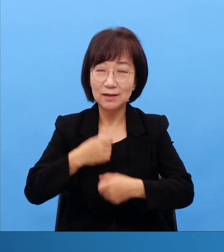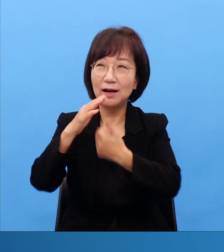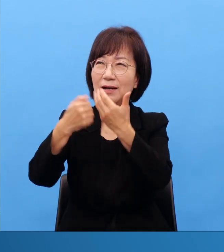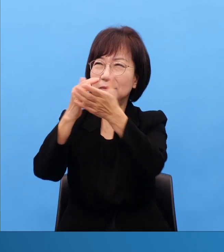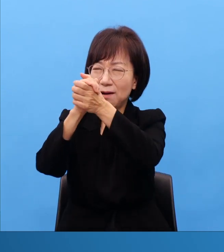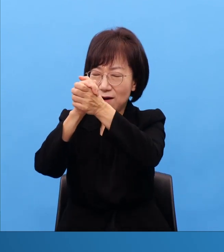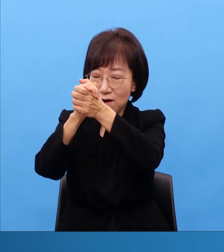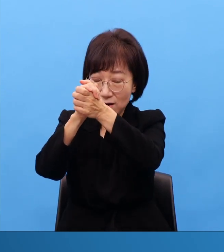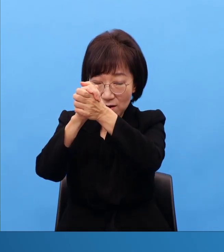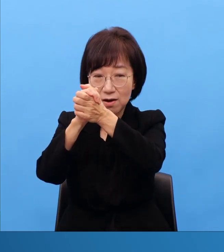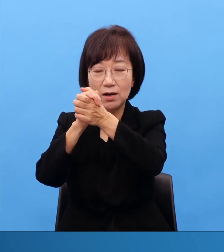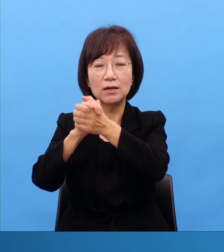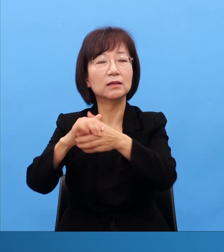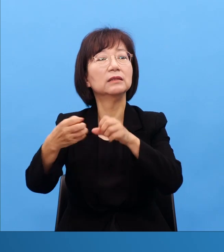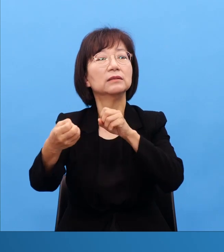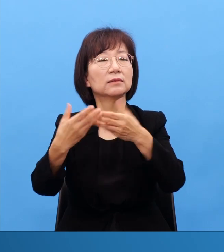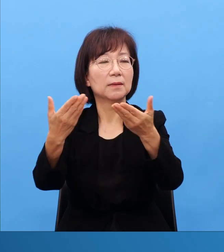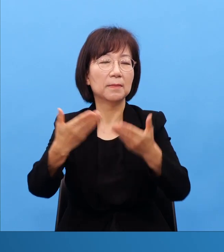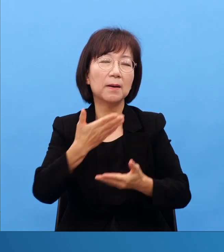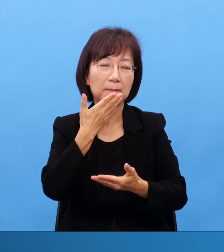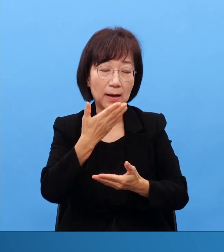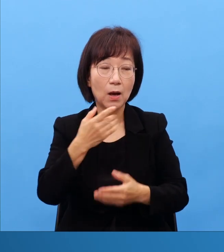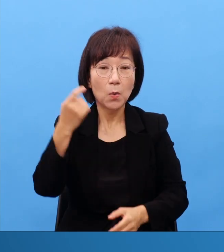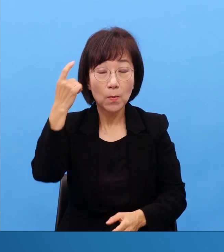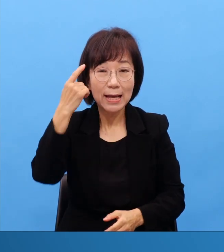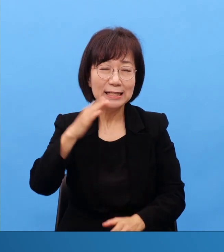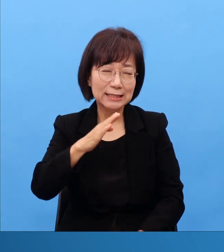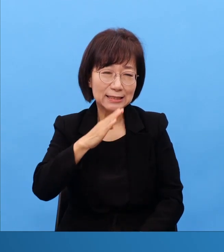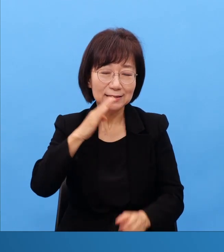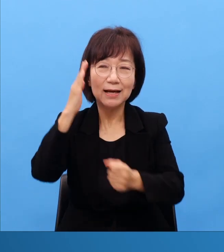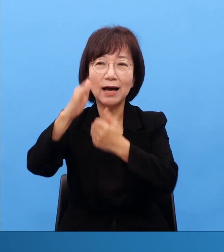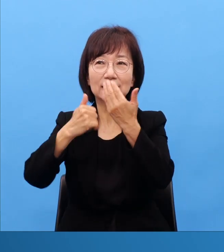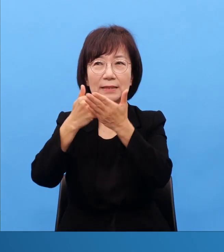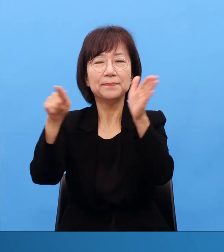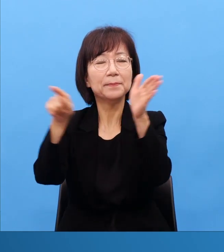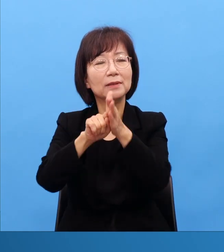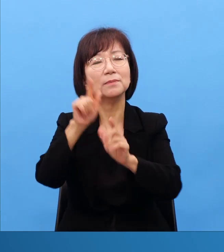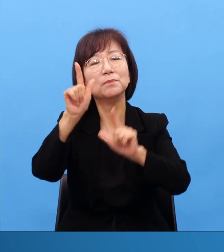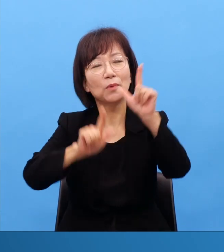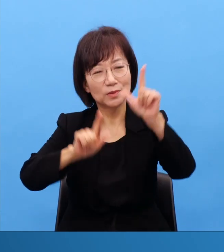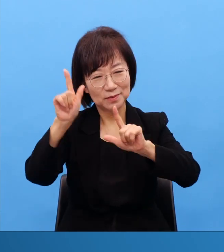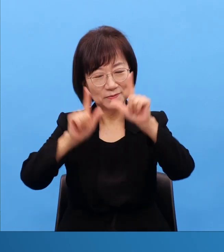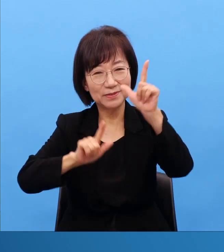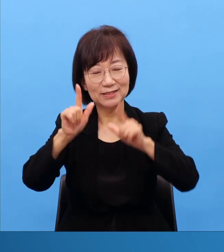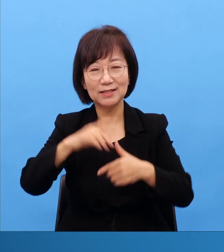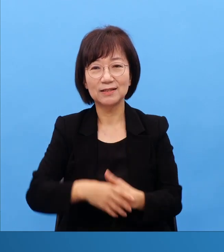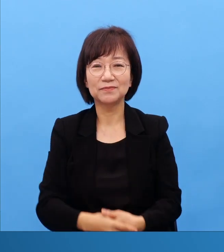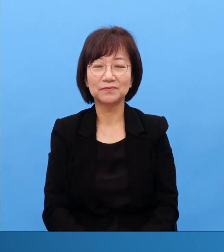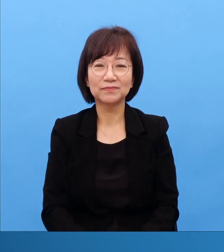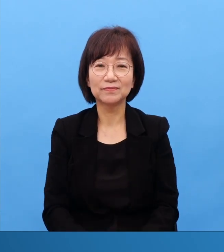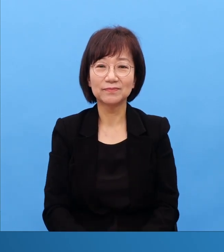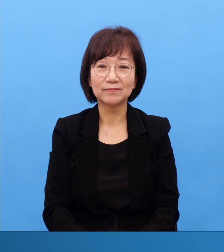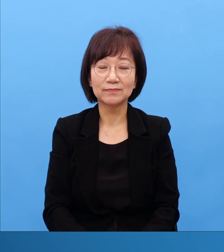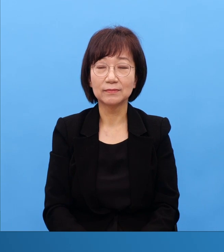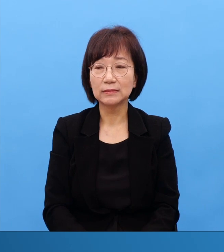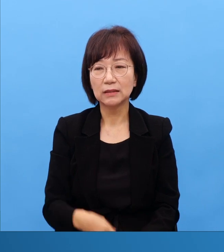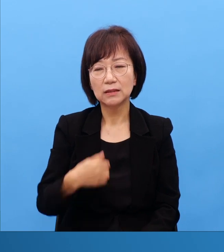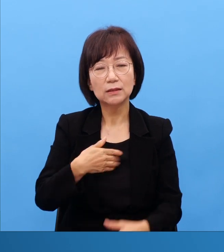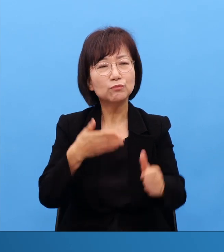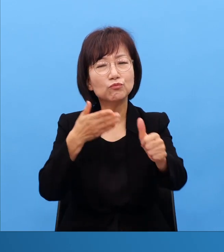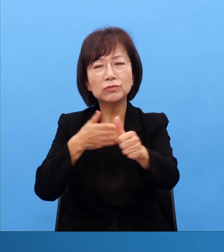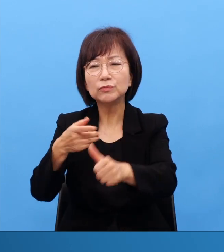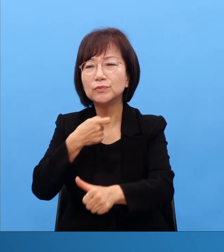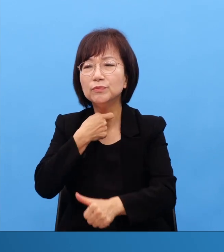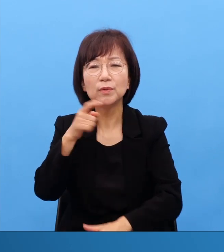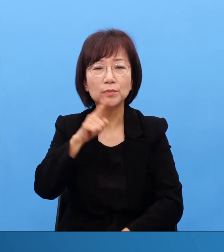Because that is a profession of true and genuine faith before God. 여러분 크게 붙잡고 와야 될 거는 자꾸 세상 거 속지 말고 진짜